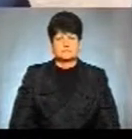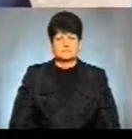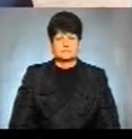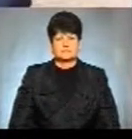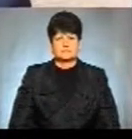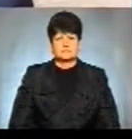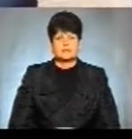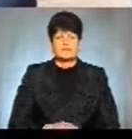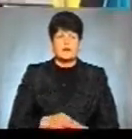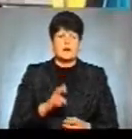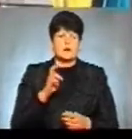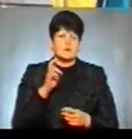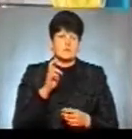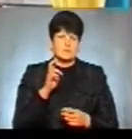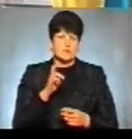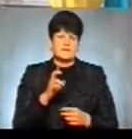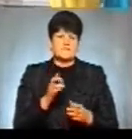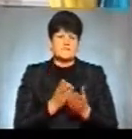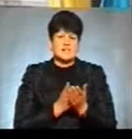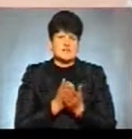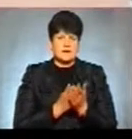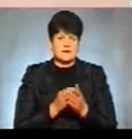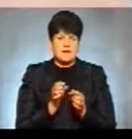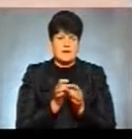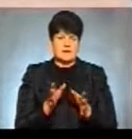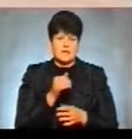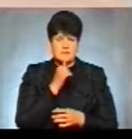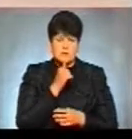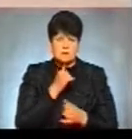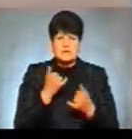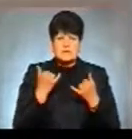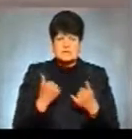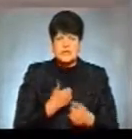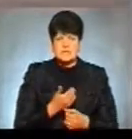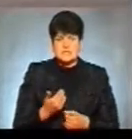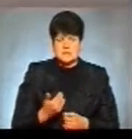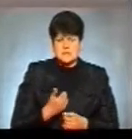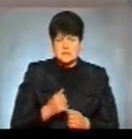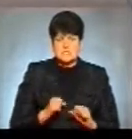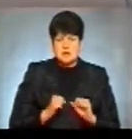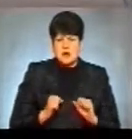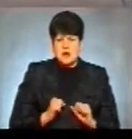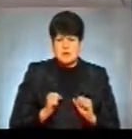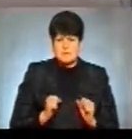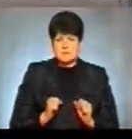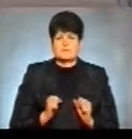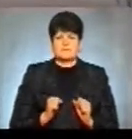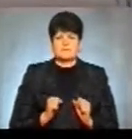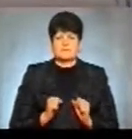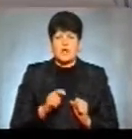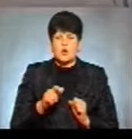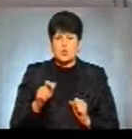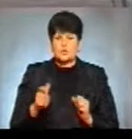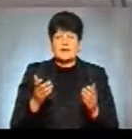Богдан Хазалишин – ветеран ядерних випробувань. Зараз ми стараємося, як люди,